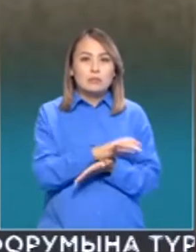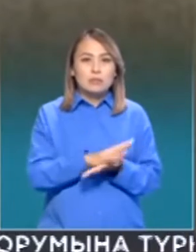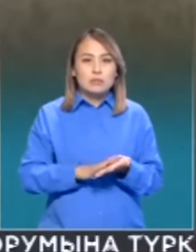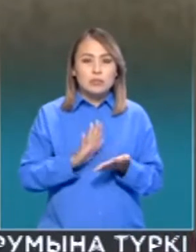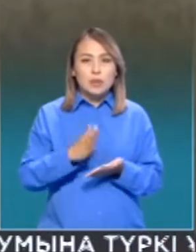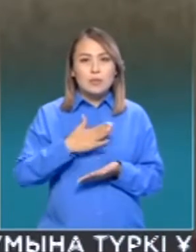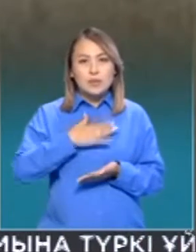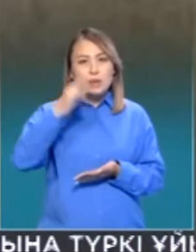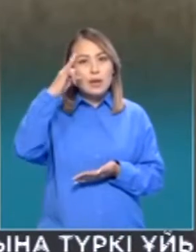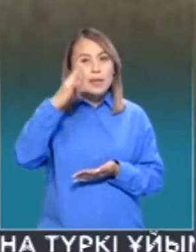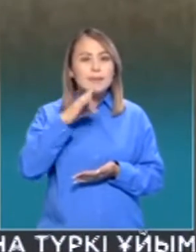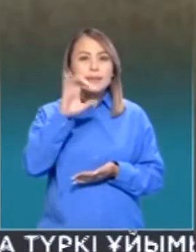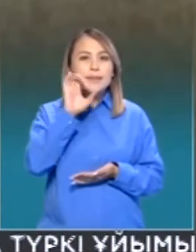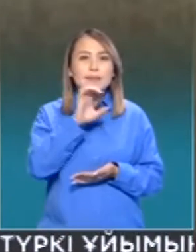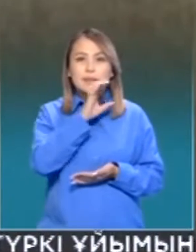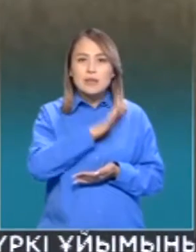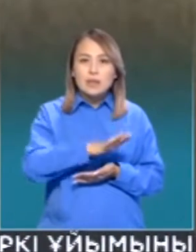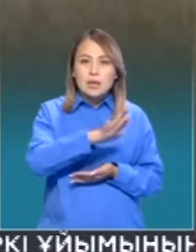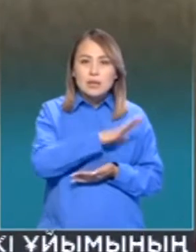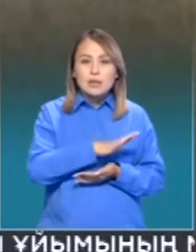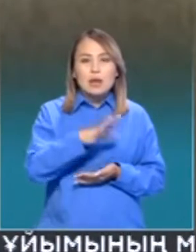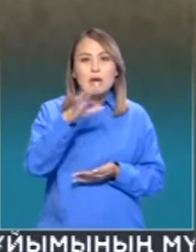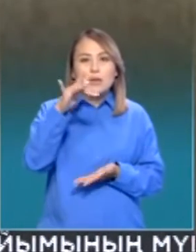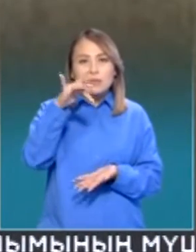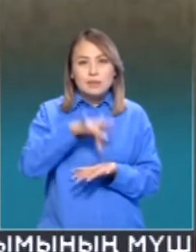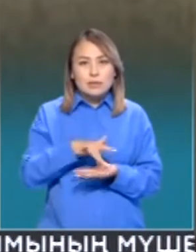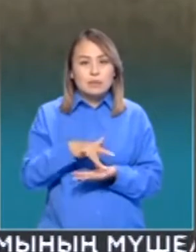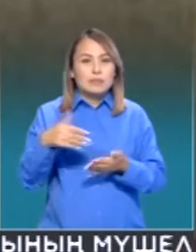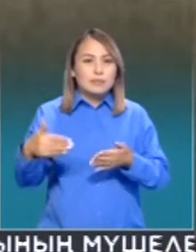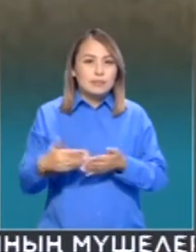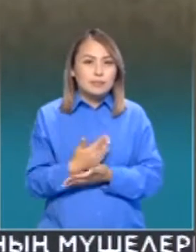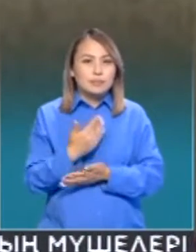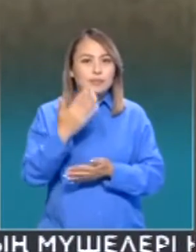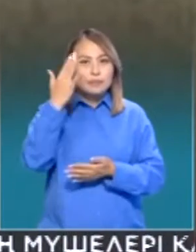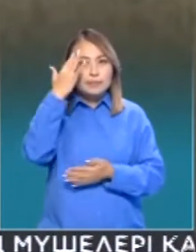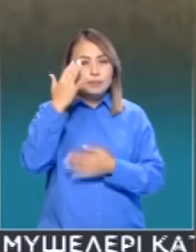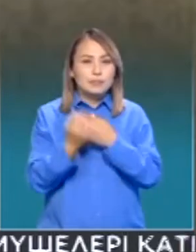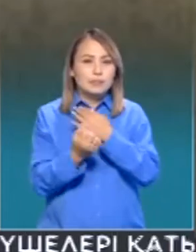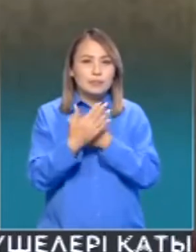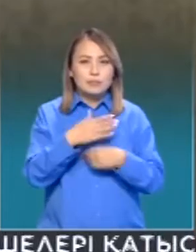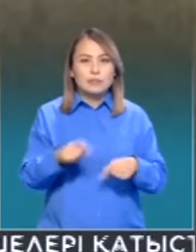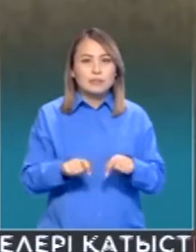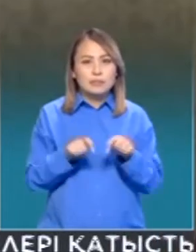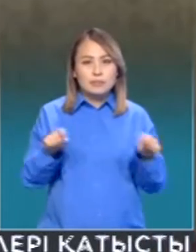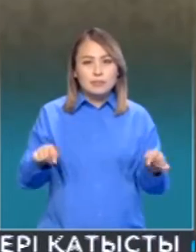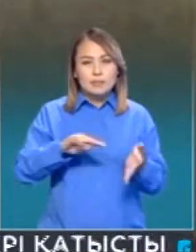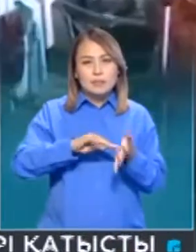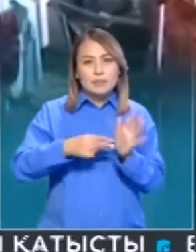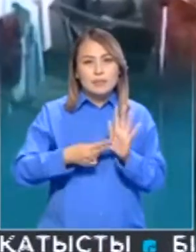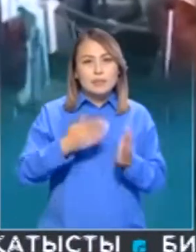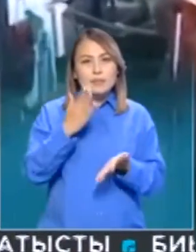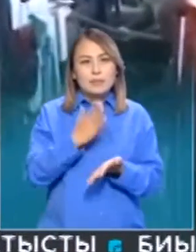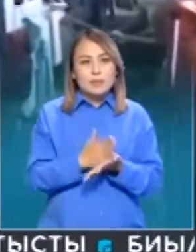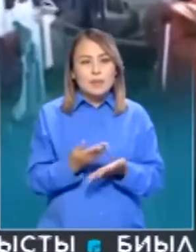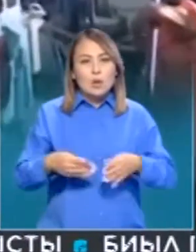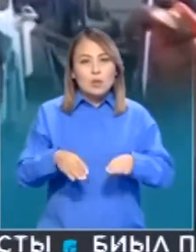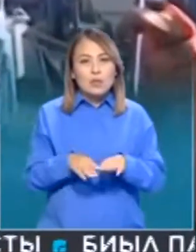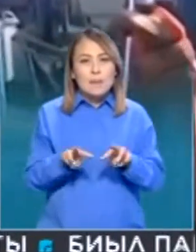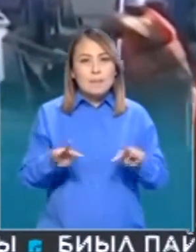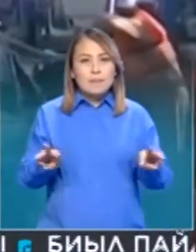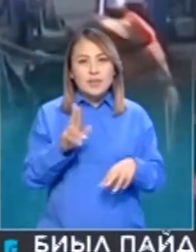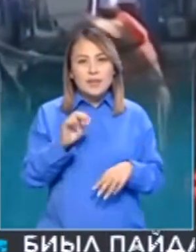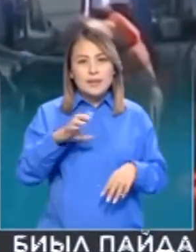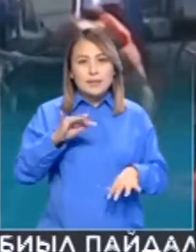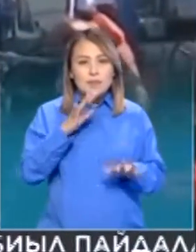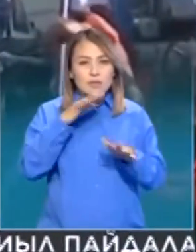мұнда Қазақстанның солтүстігінде, орталығында тағы да жаңа мұнай көздерін ашамыз-ау деген ойымыз бар. Министр Каспий